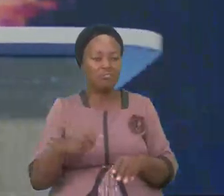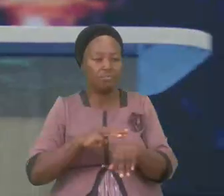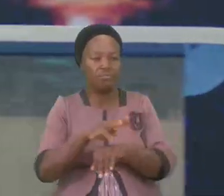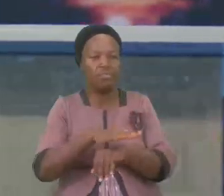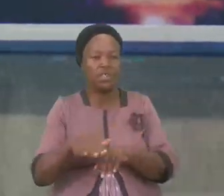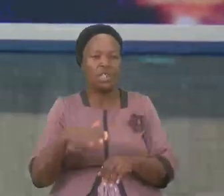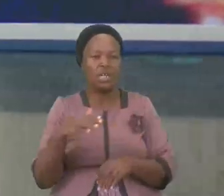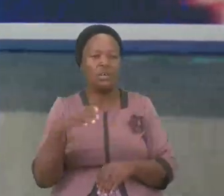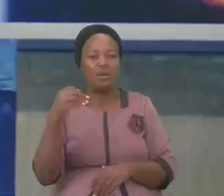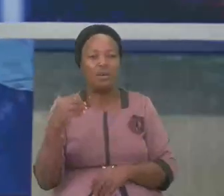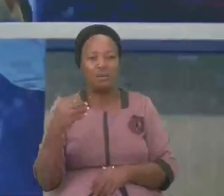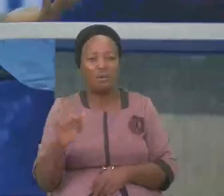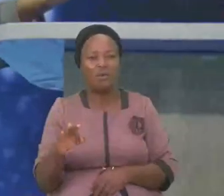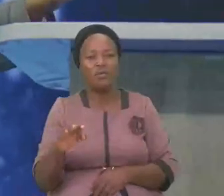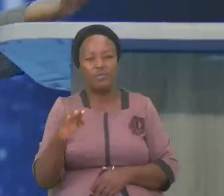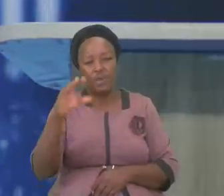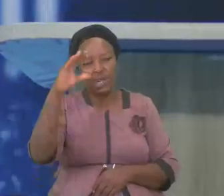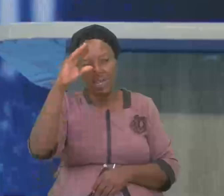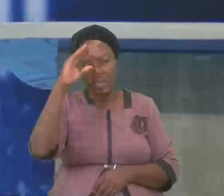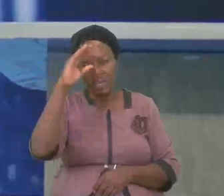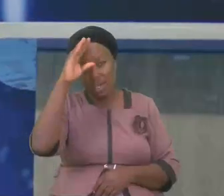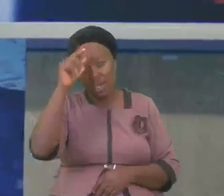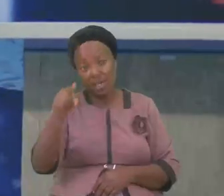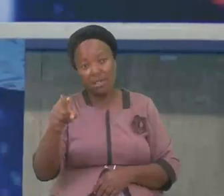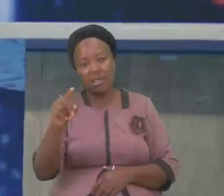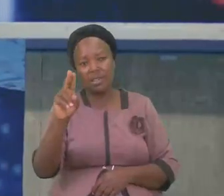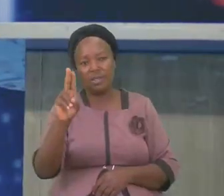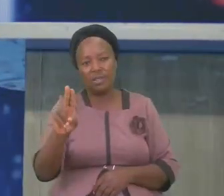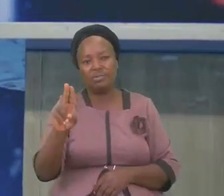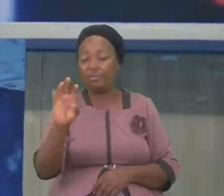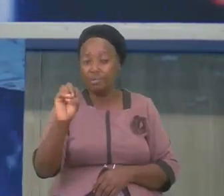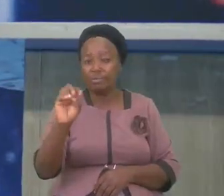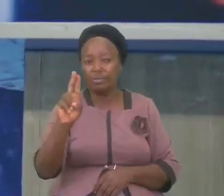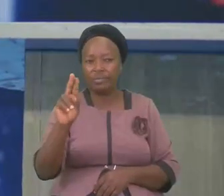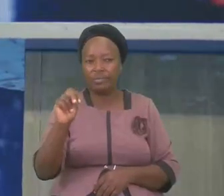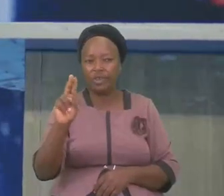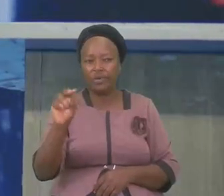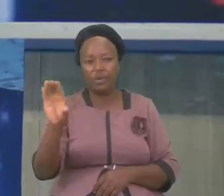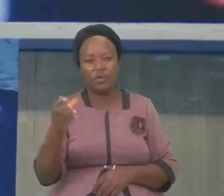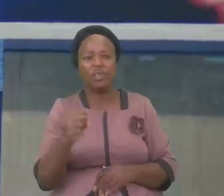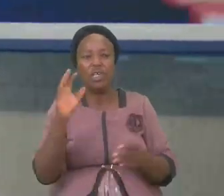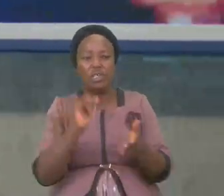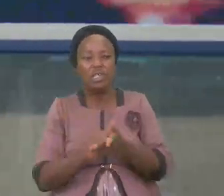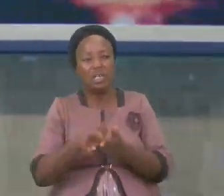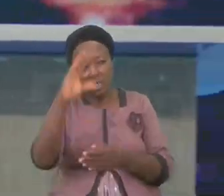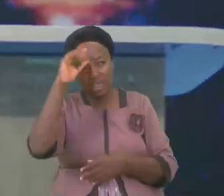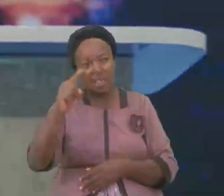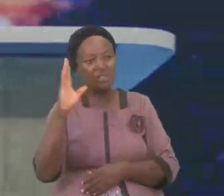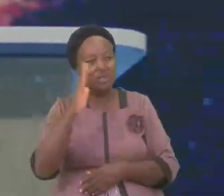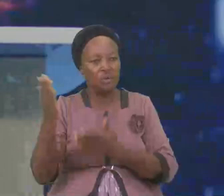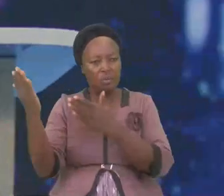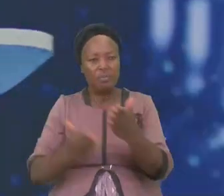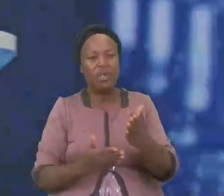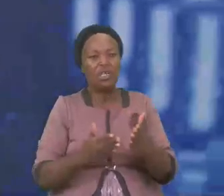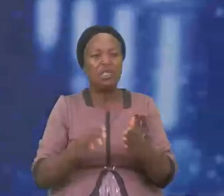race royale ou de famille noble. Ce qui s'était passé, plusieurs en Juda, des